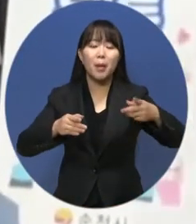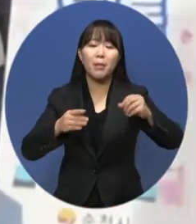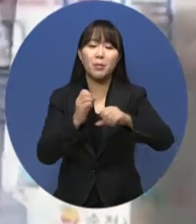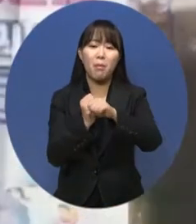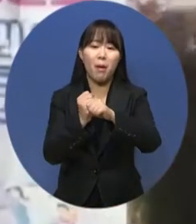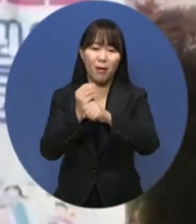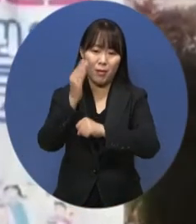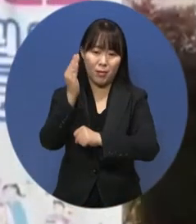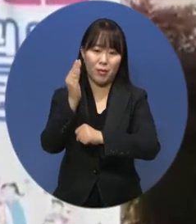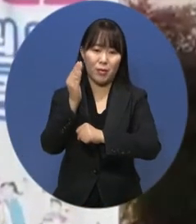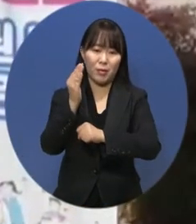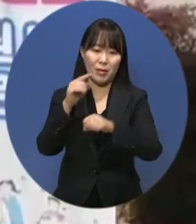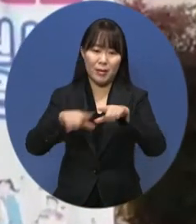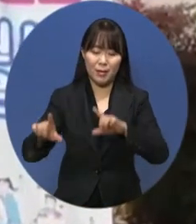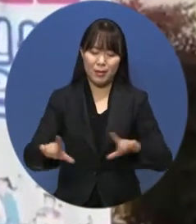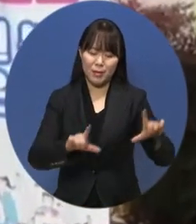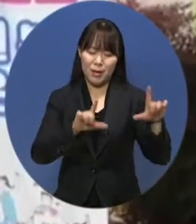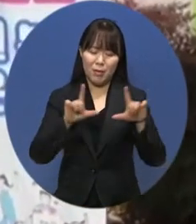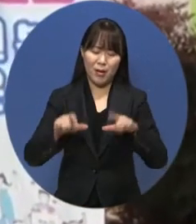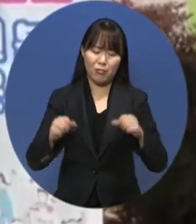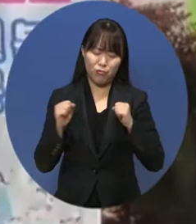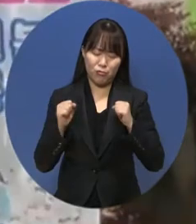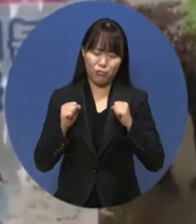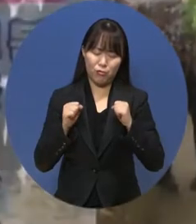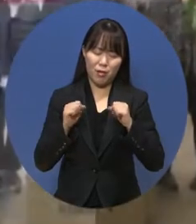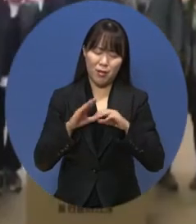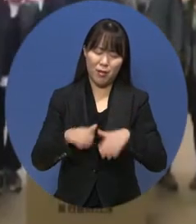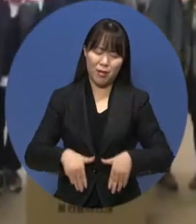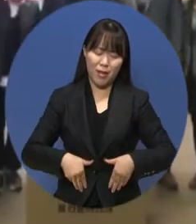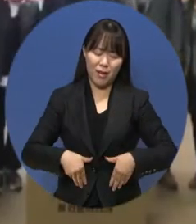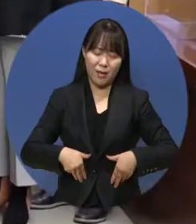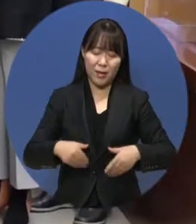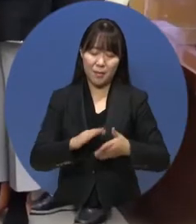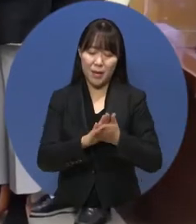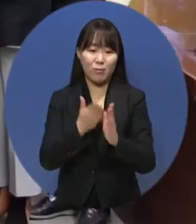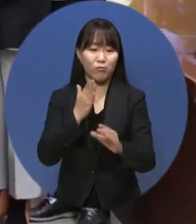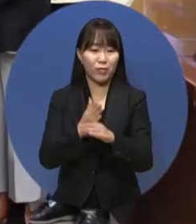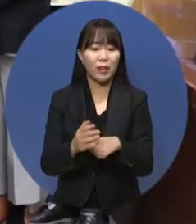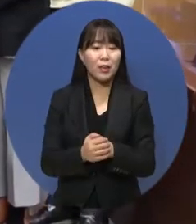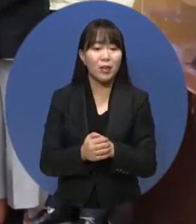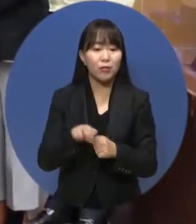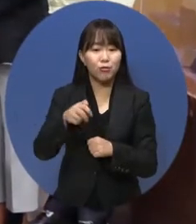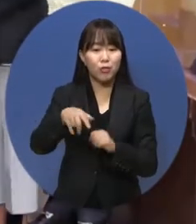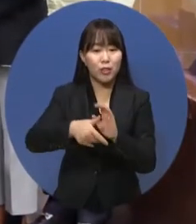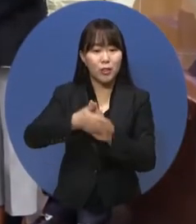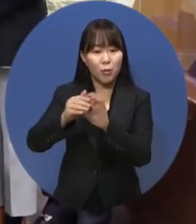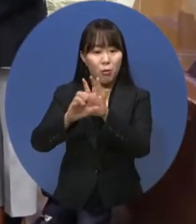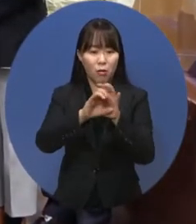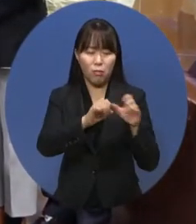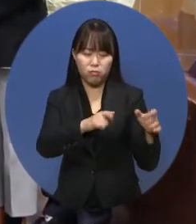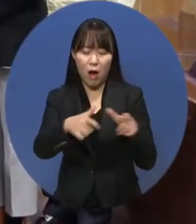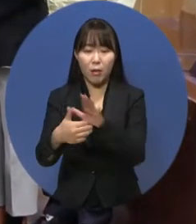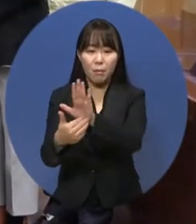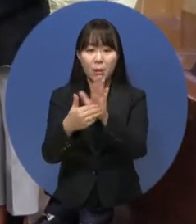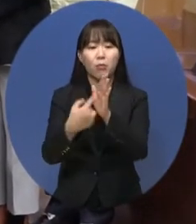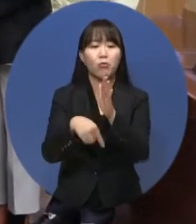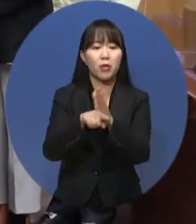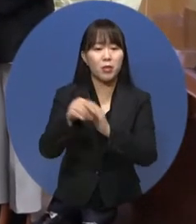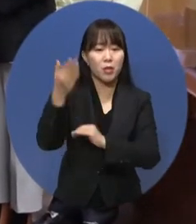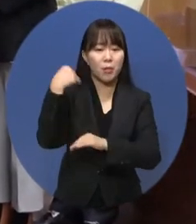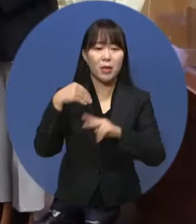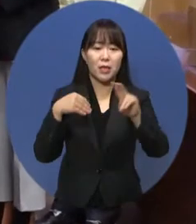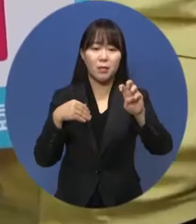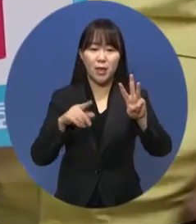장을 돌파에 일상의 한 팔을 녹여주고 있습니다 소 처신 호라 일고 확산 방지를 위해 지난달